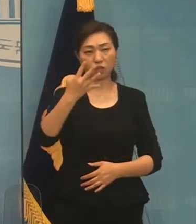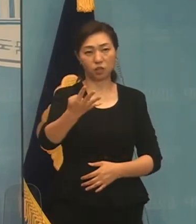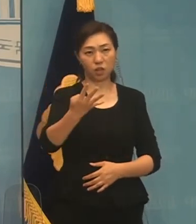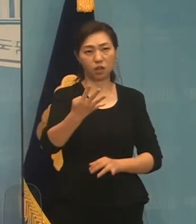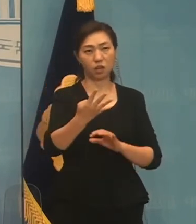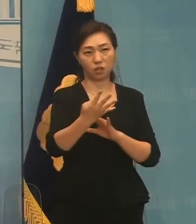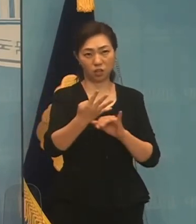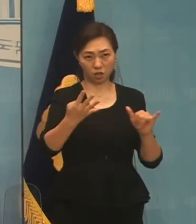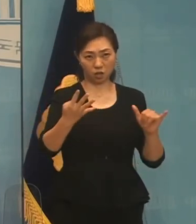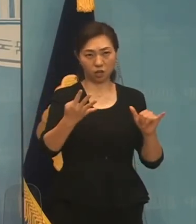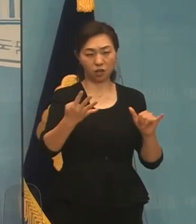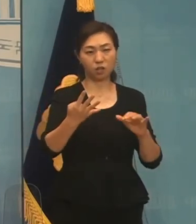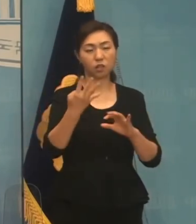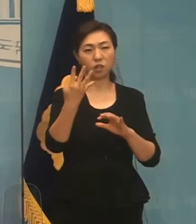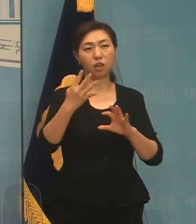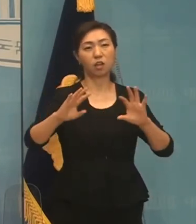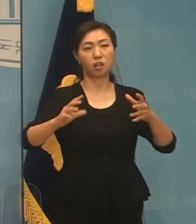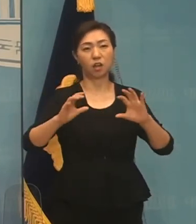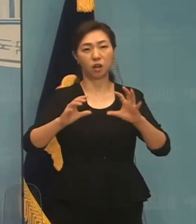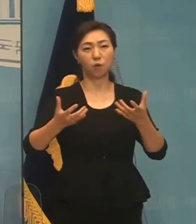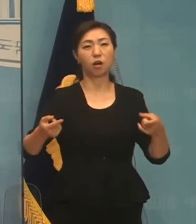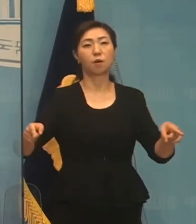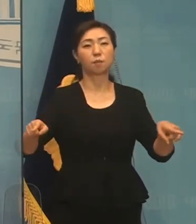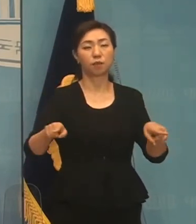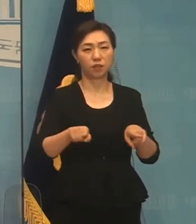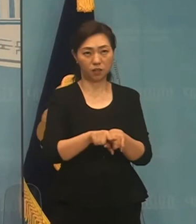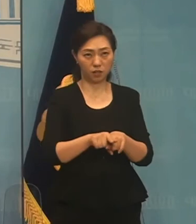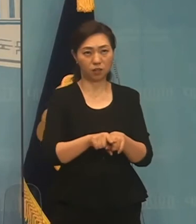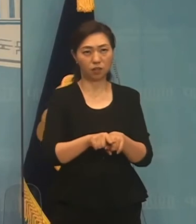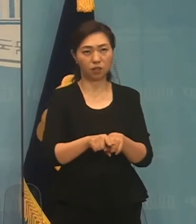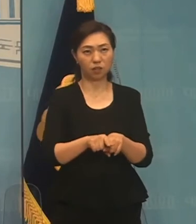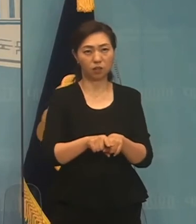세계 나라와 경제 연합,